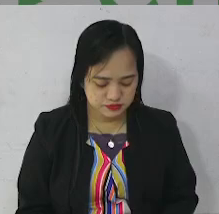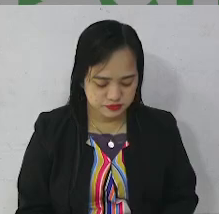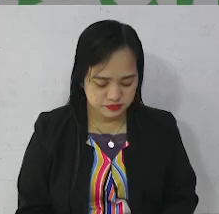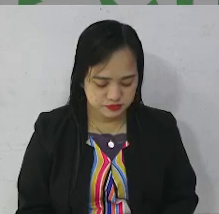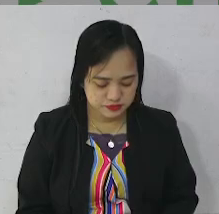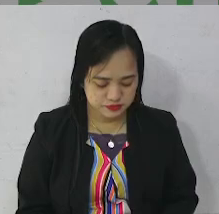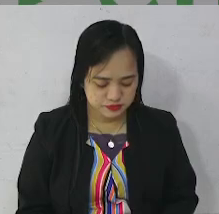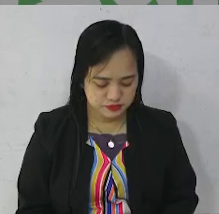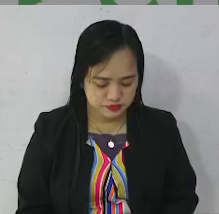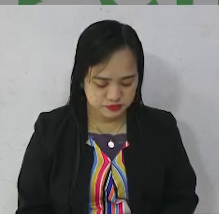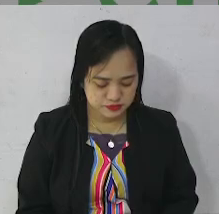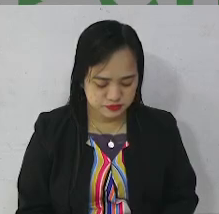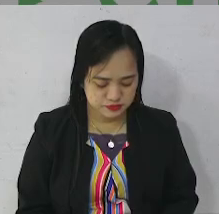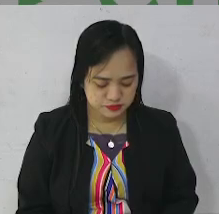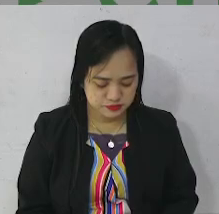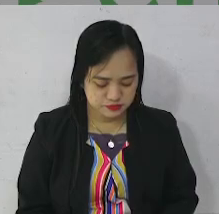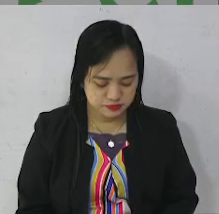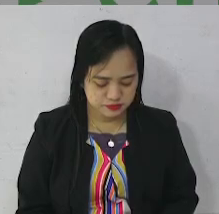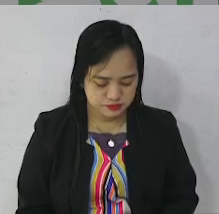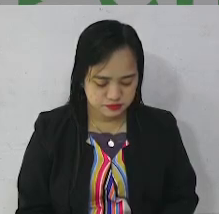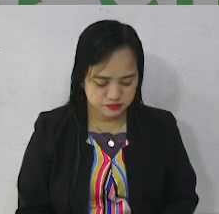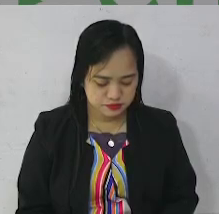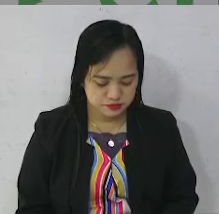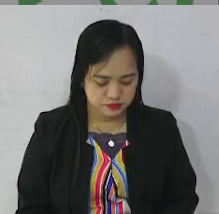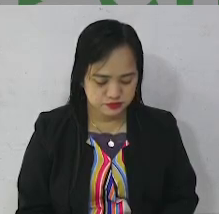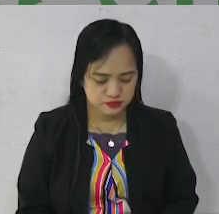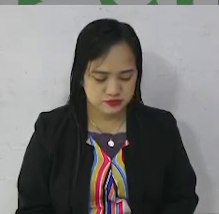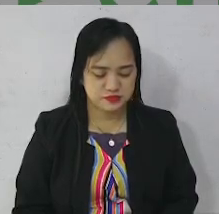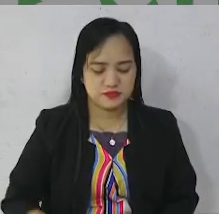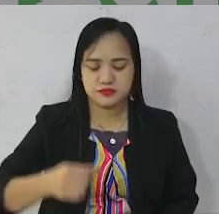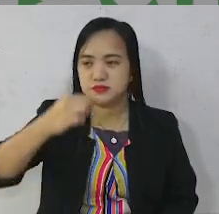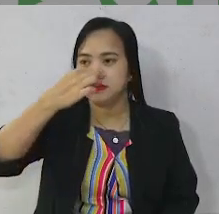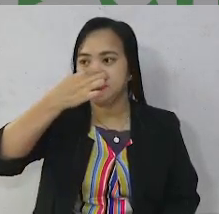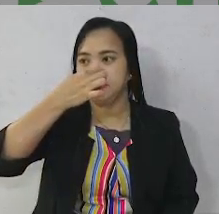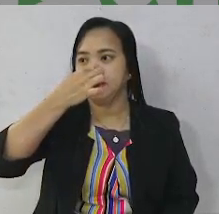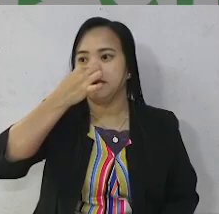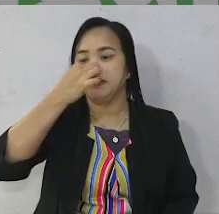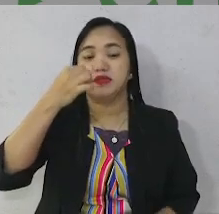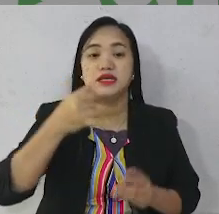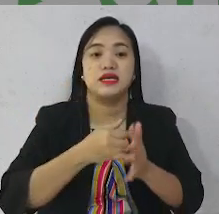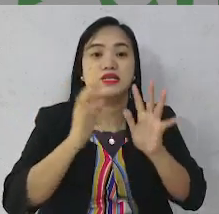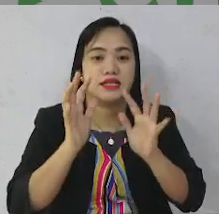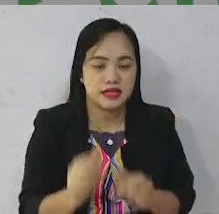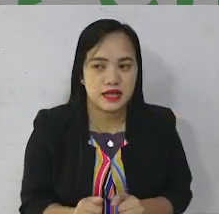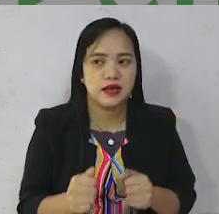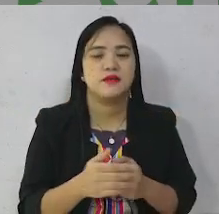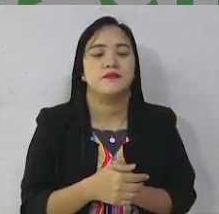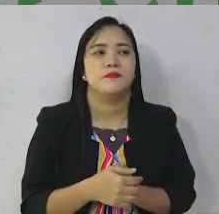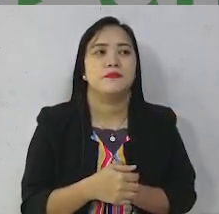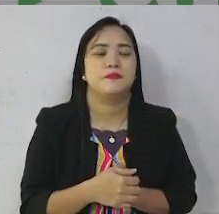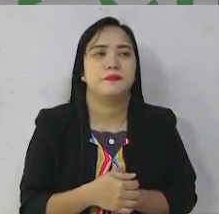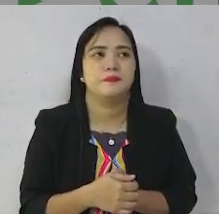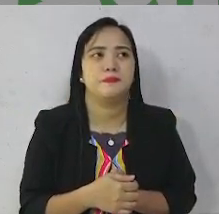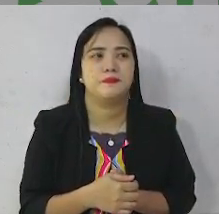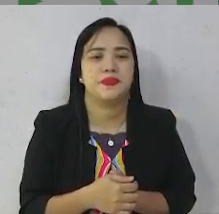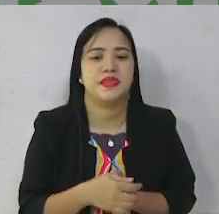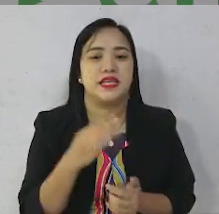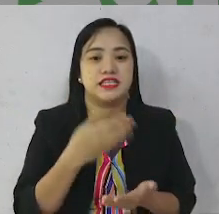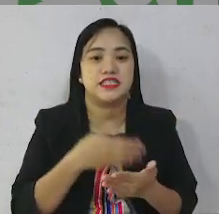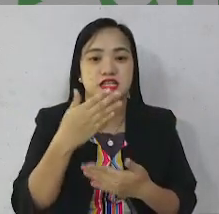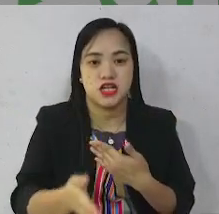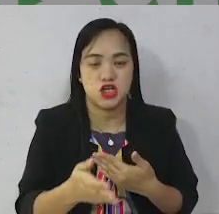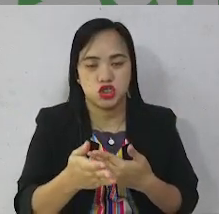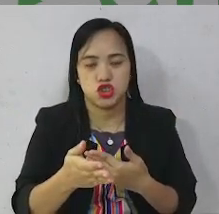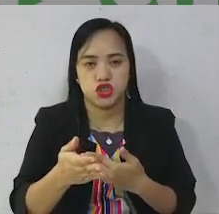wala na to kahit ano pang gawin po natin diyan kung Ayan Ano yan namamana namamana Oo kasi yung ano diyan eh ang